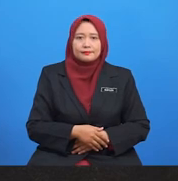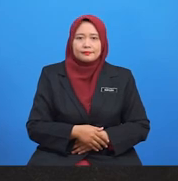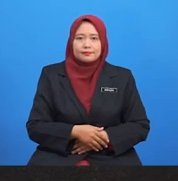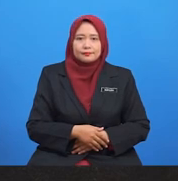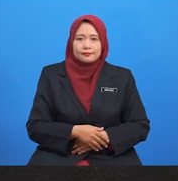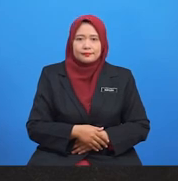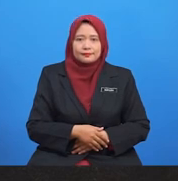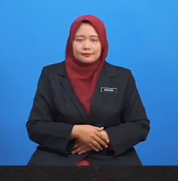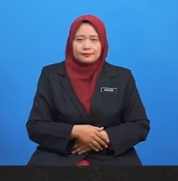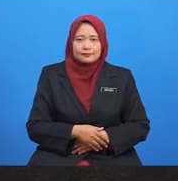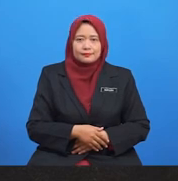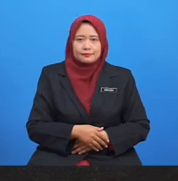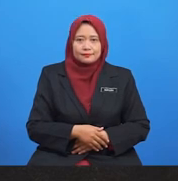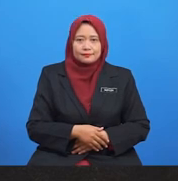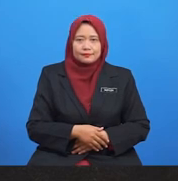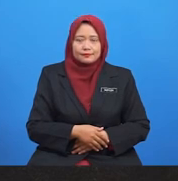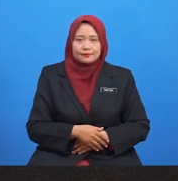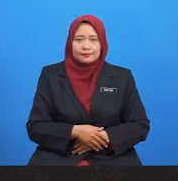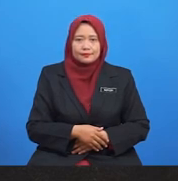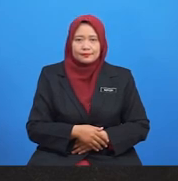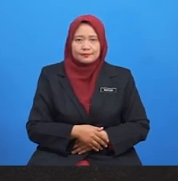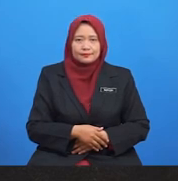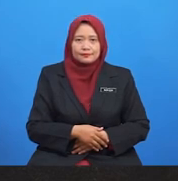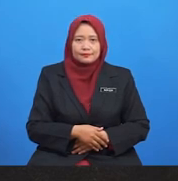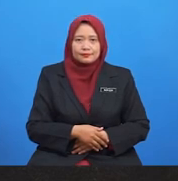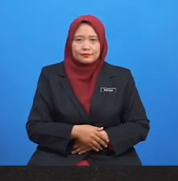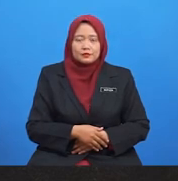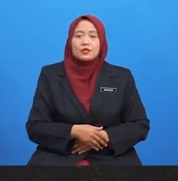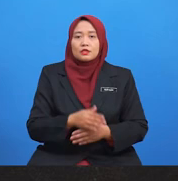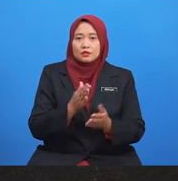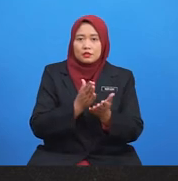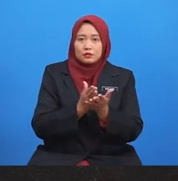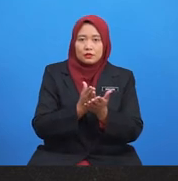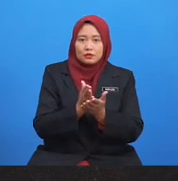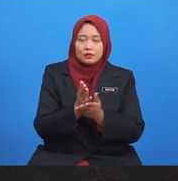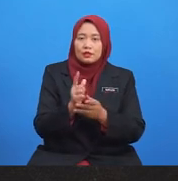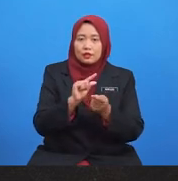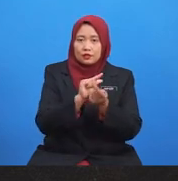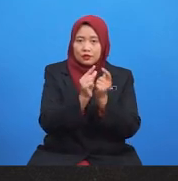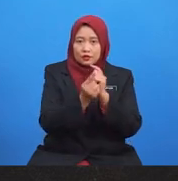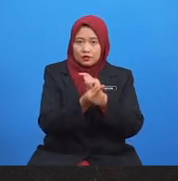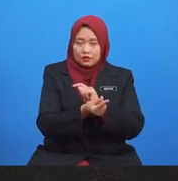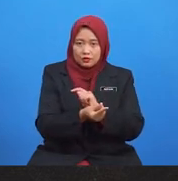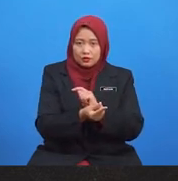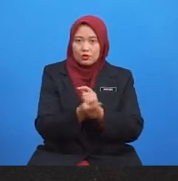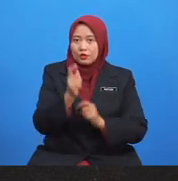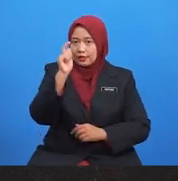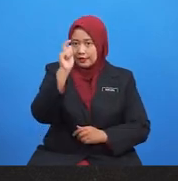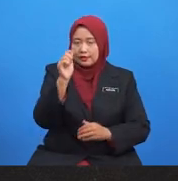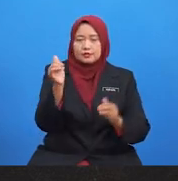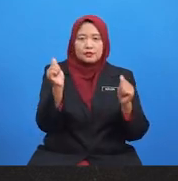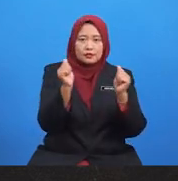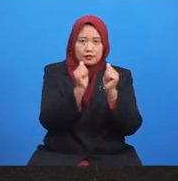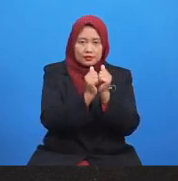3 per 3 tambah 4 X tutup kurungan. Seterusnya, kita akan gantikan nilai X dengan nilai had,